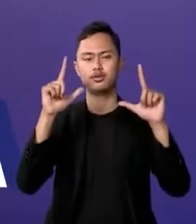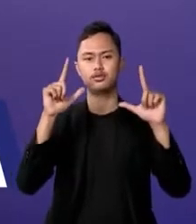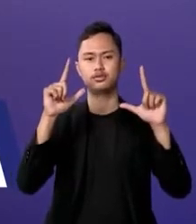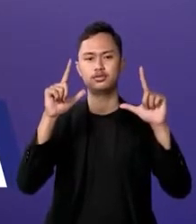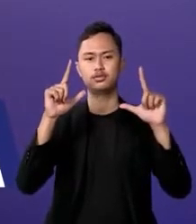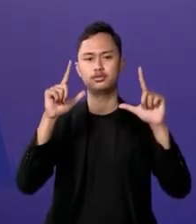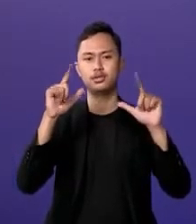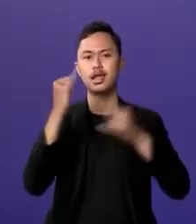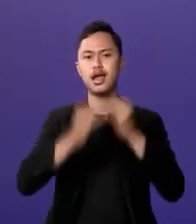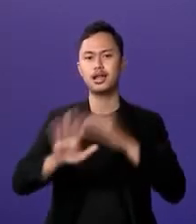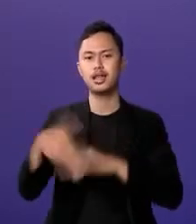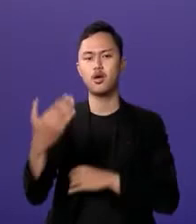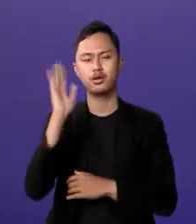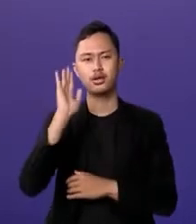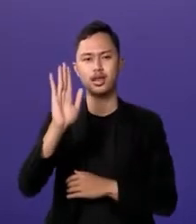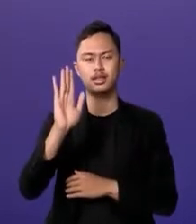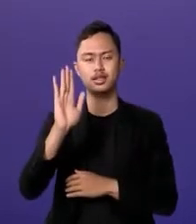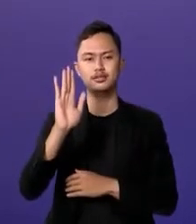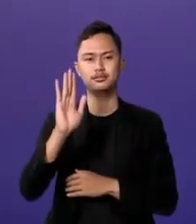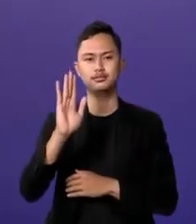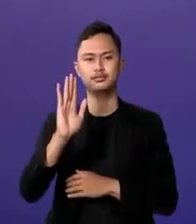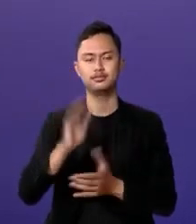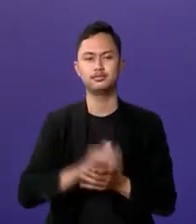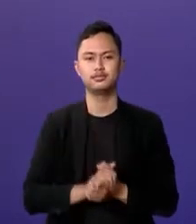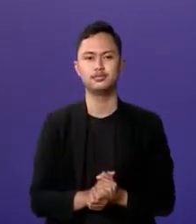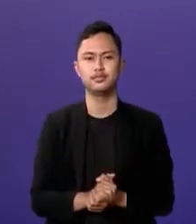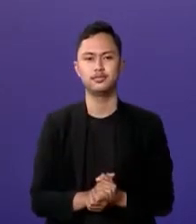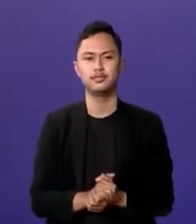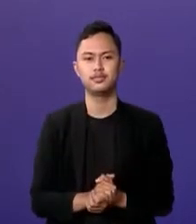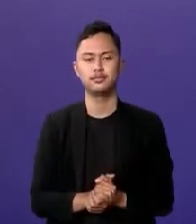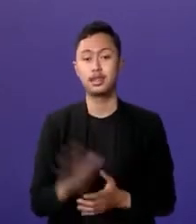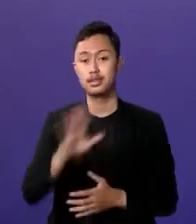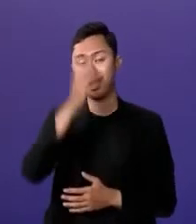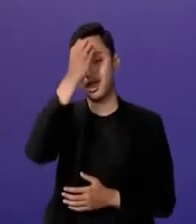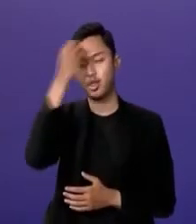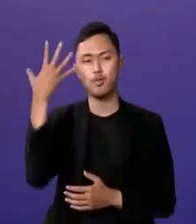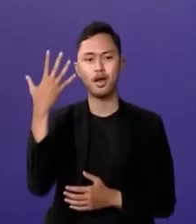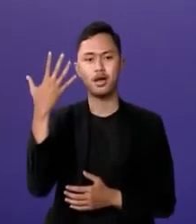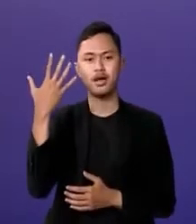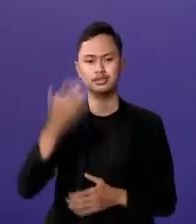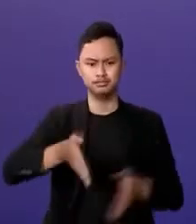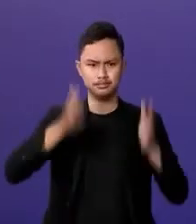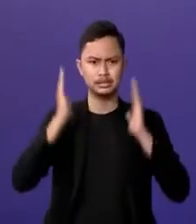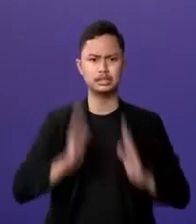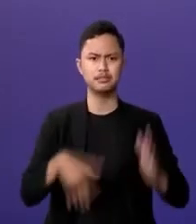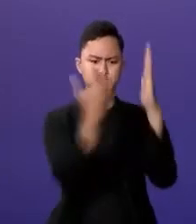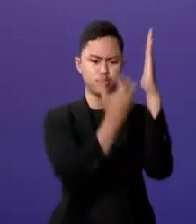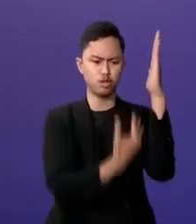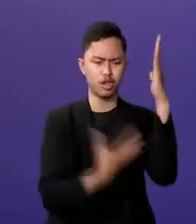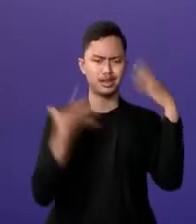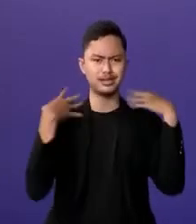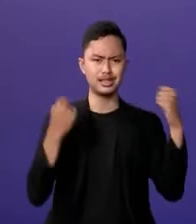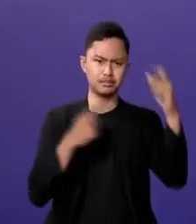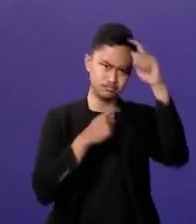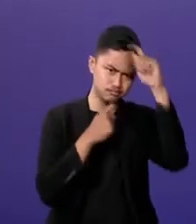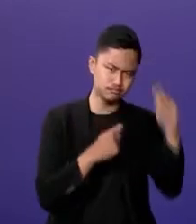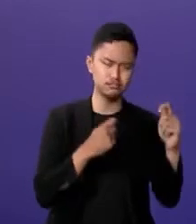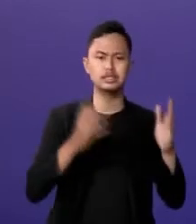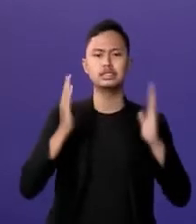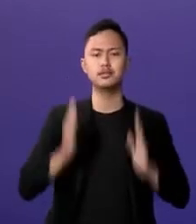pada akhir tahun Jangan pernah lupakan disiplin protokol